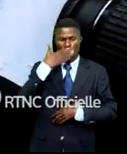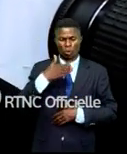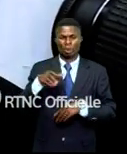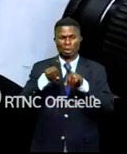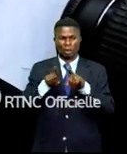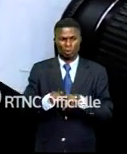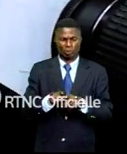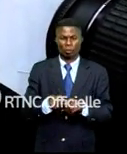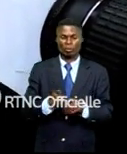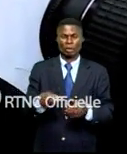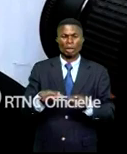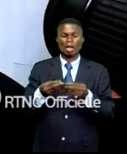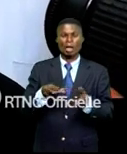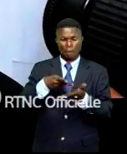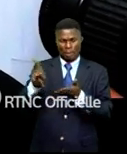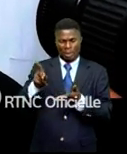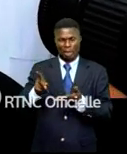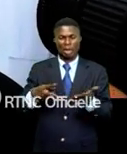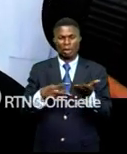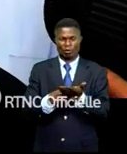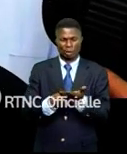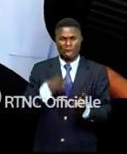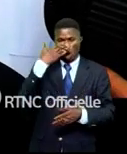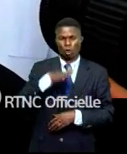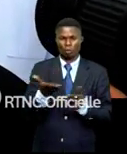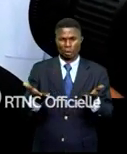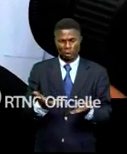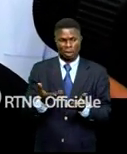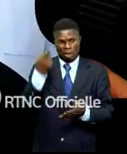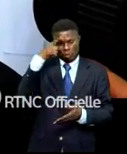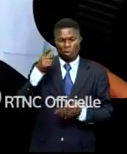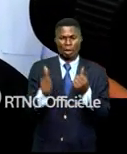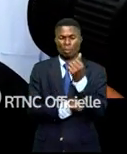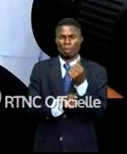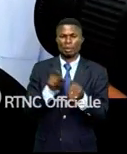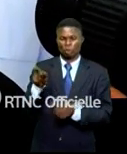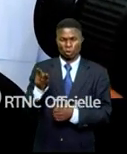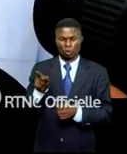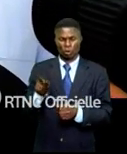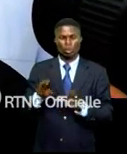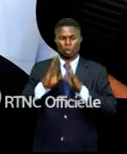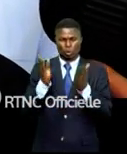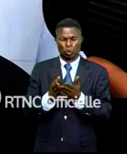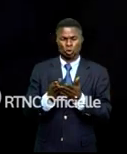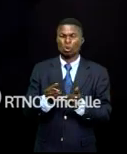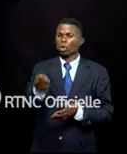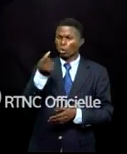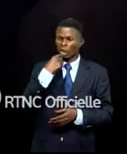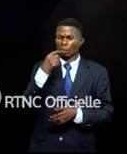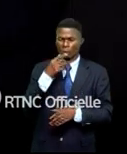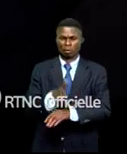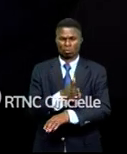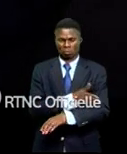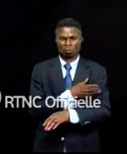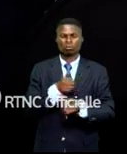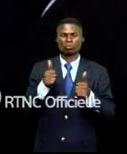à assurer la prise en charge médicale. D'abord, payer les factures de l'hôpital pour que toutes les interventions puissent se